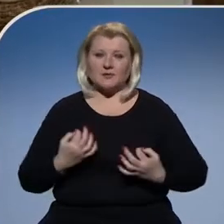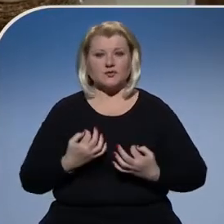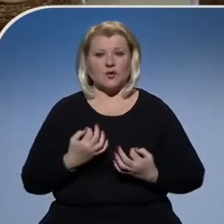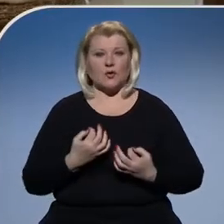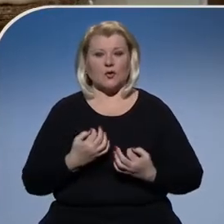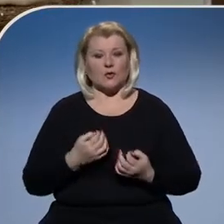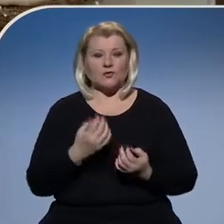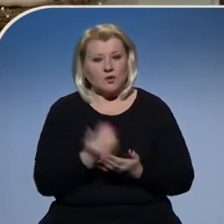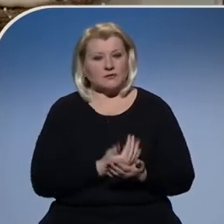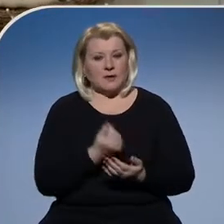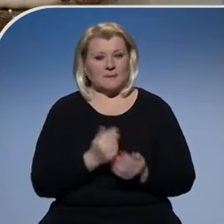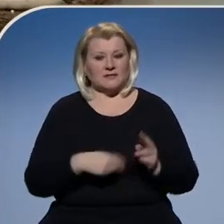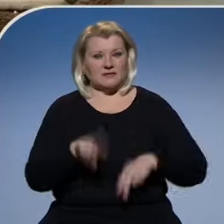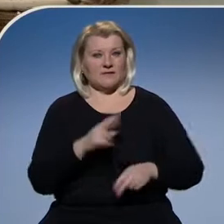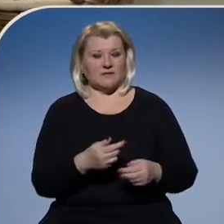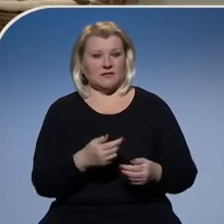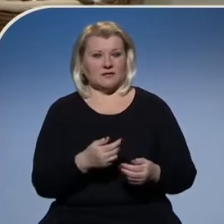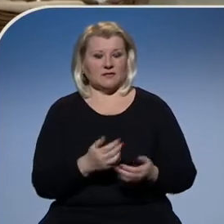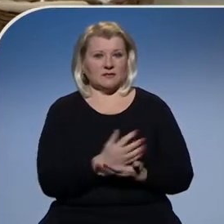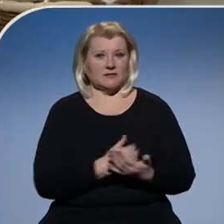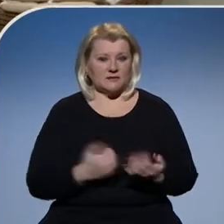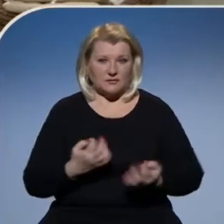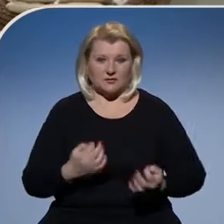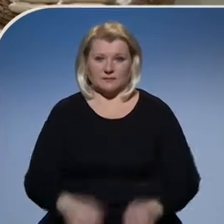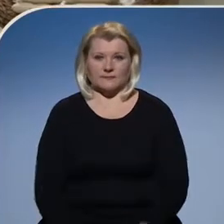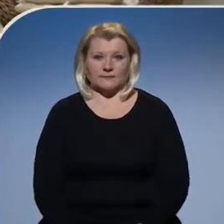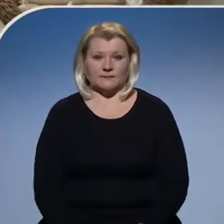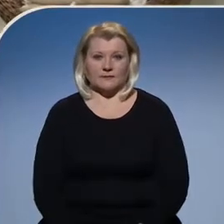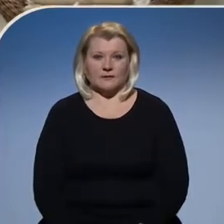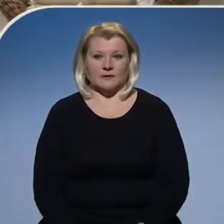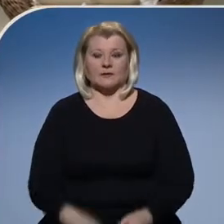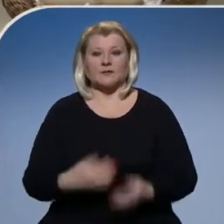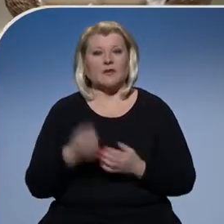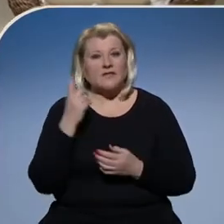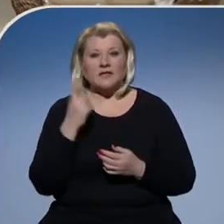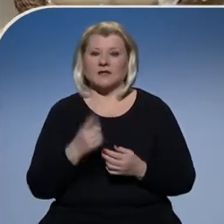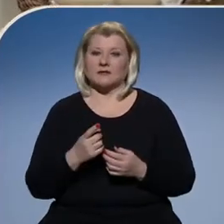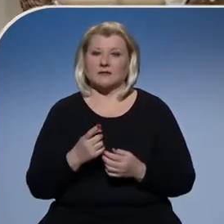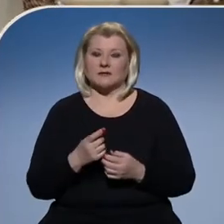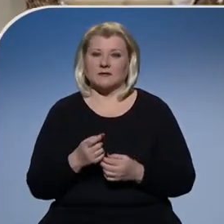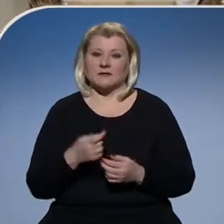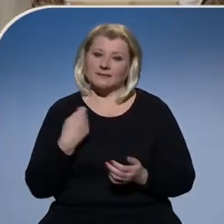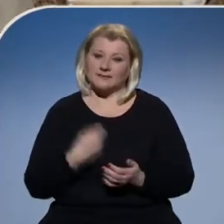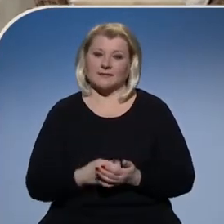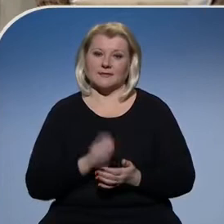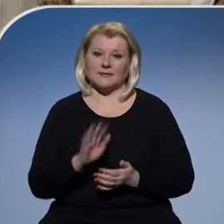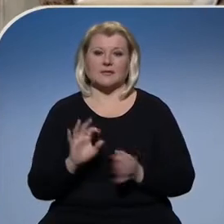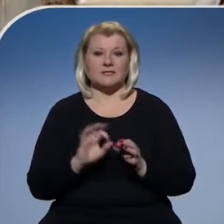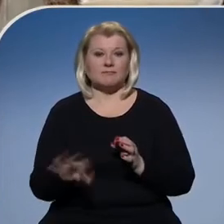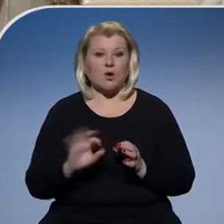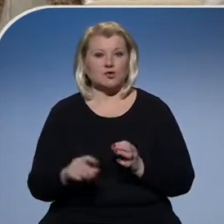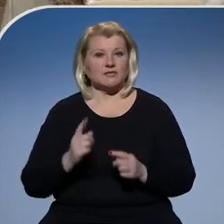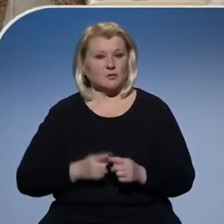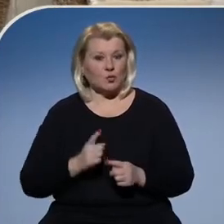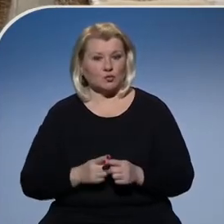zhodnocení finančních prostředků, pokud je máme volné. Možná bychom v úvodu mohli říct, jaká je taková ta zásadní charakteristika spořícího účtu, jak